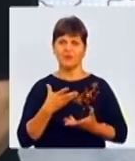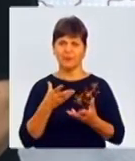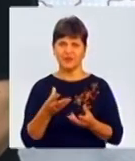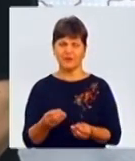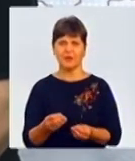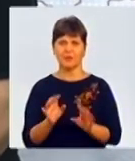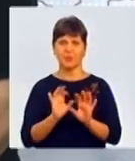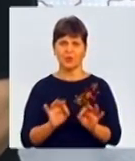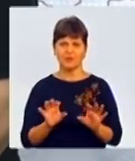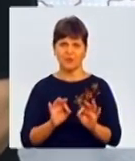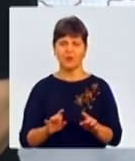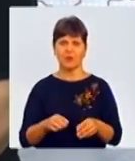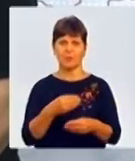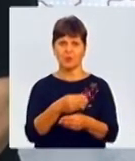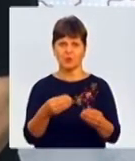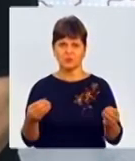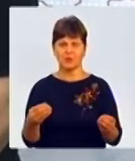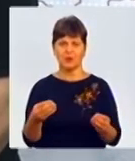людей, роздаємо їм листівки, пам'ятки,